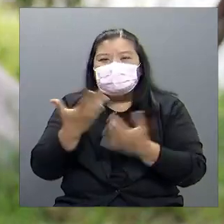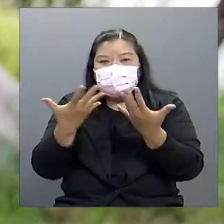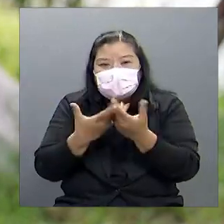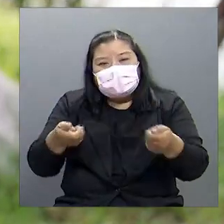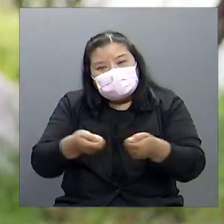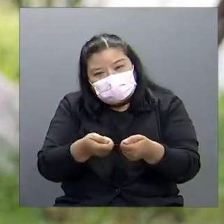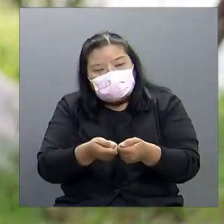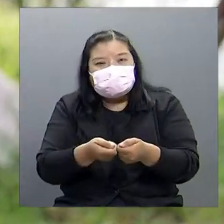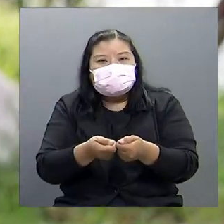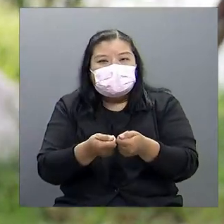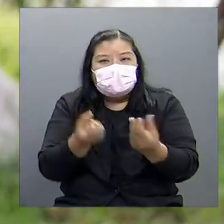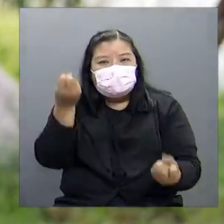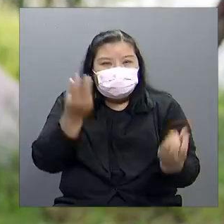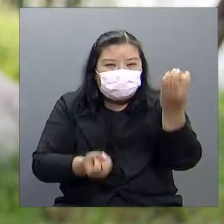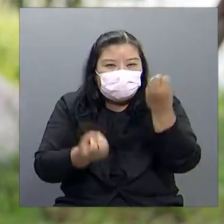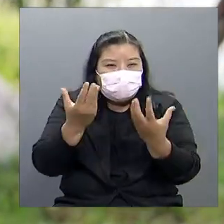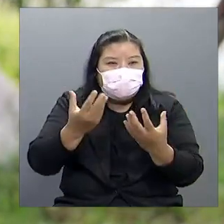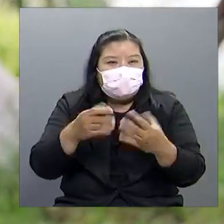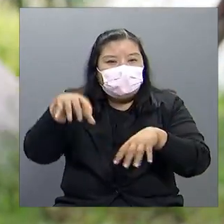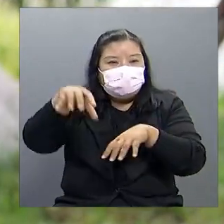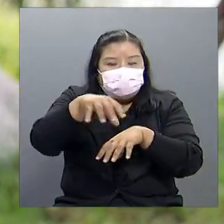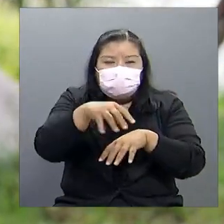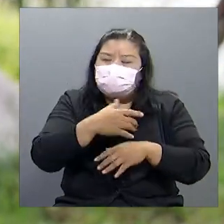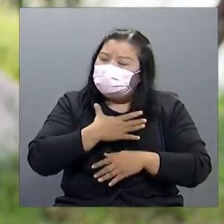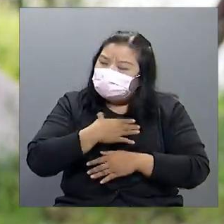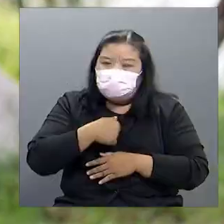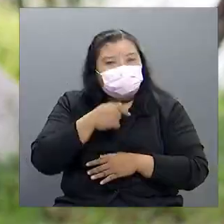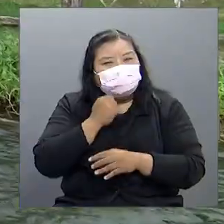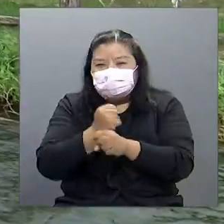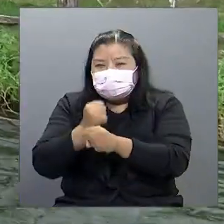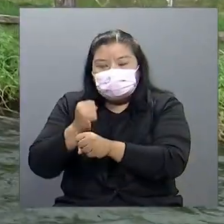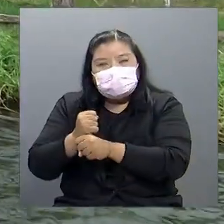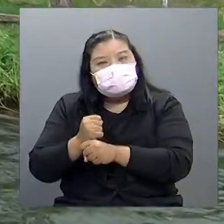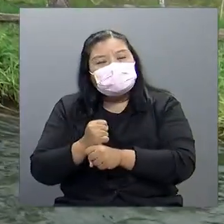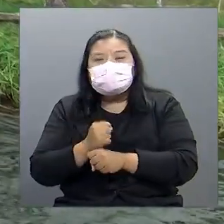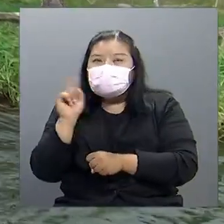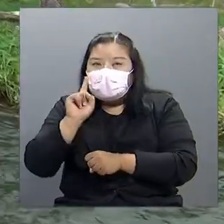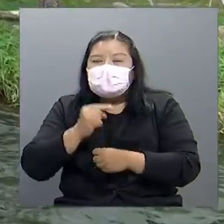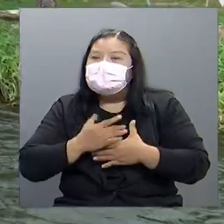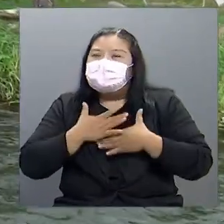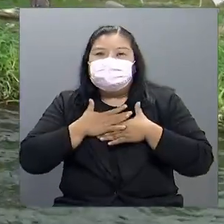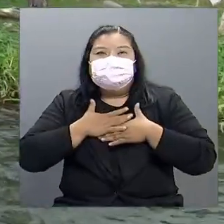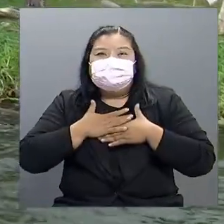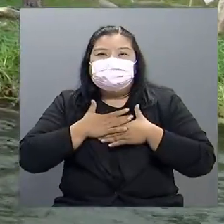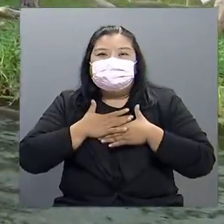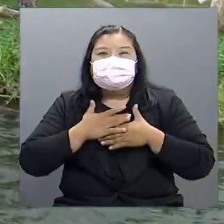มีสิ่งที่เราชอบทำอะไรเงี้ยเอ่อเนี่ยมันก็คือความสุขของเราม.ค